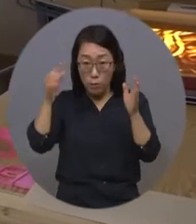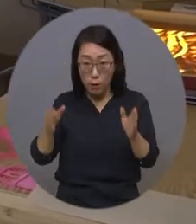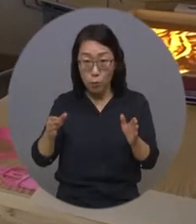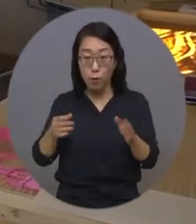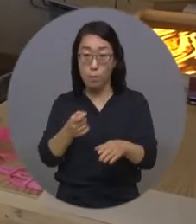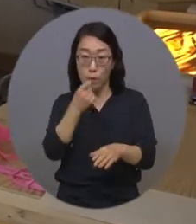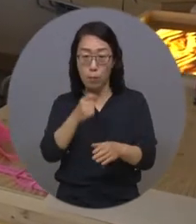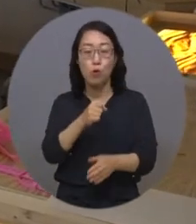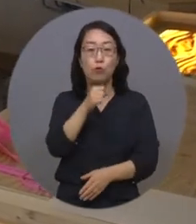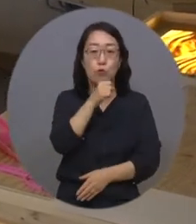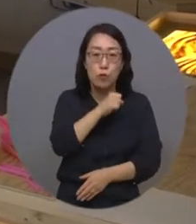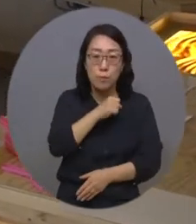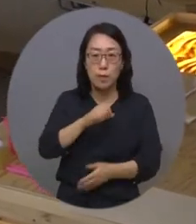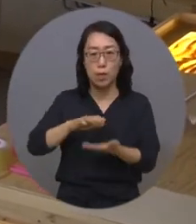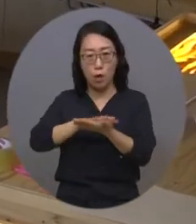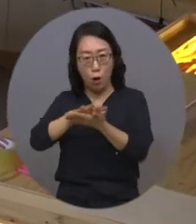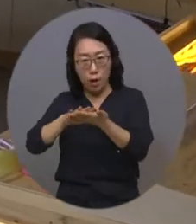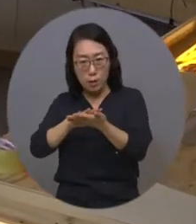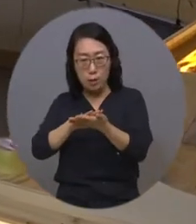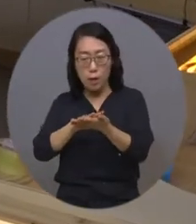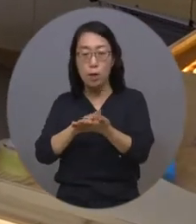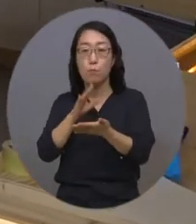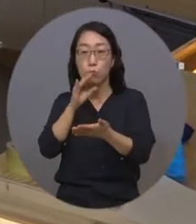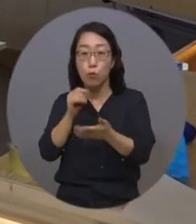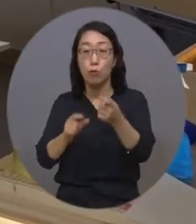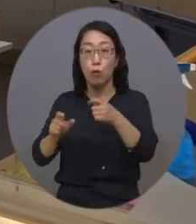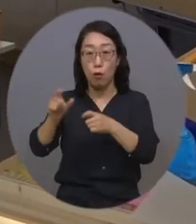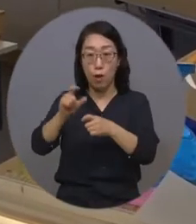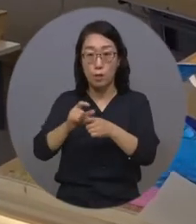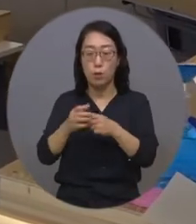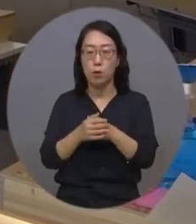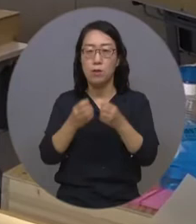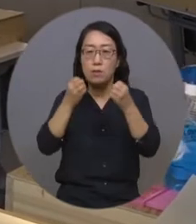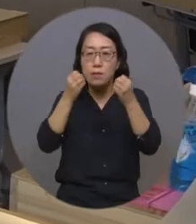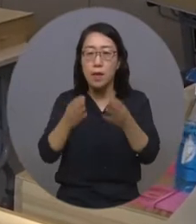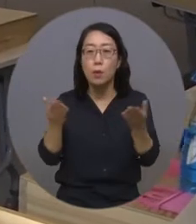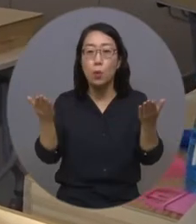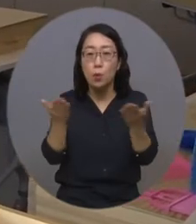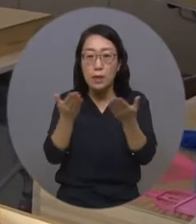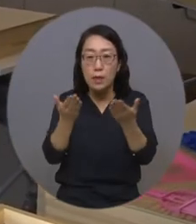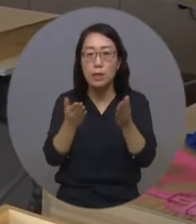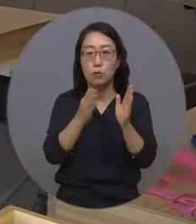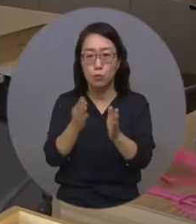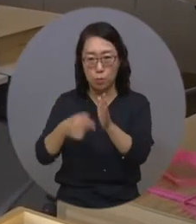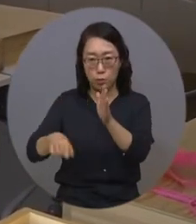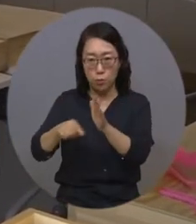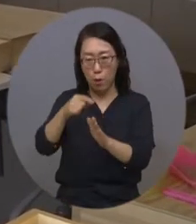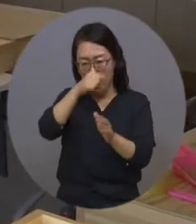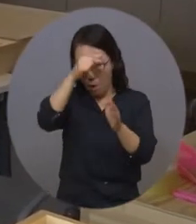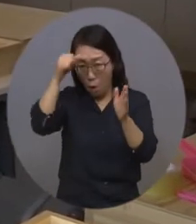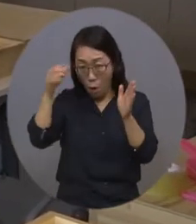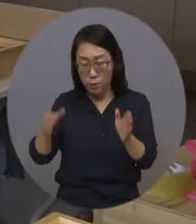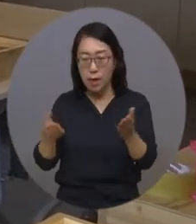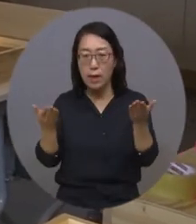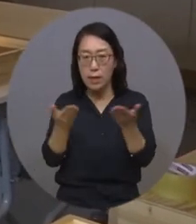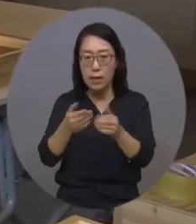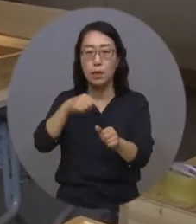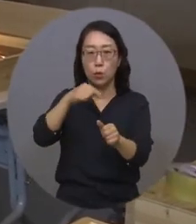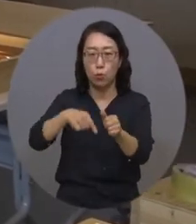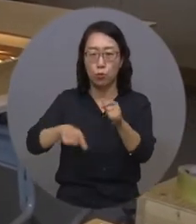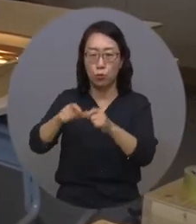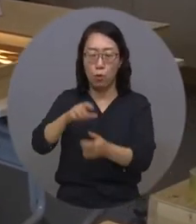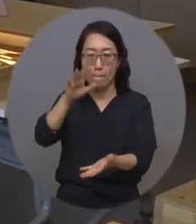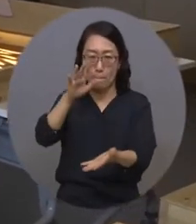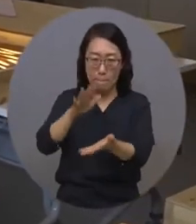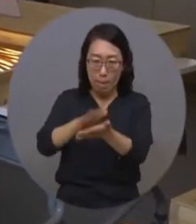취미, 여가 생활은 기본, 인생 2막이 새로운 직업을 위한 평생 직업 교육의 열기로 더욱